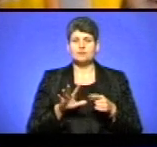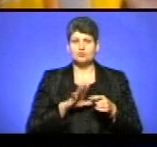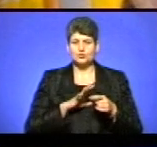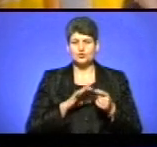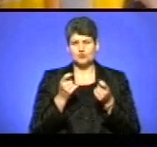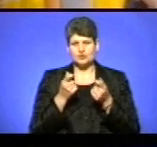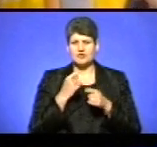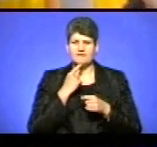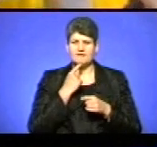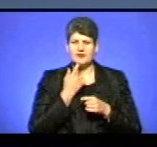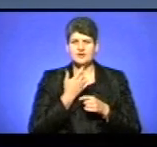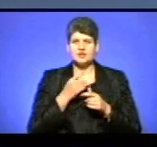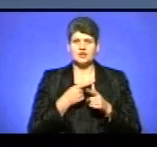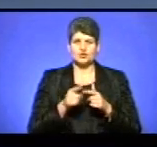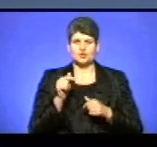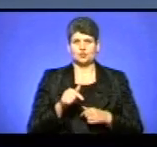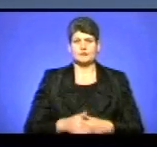це було трохи важче, ніж тут.